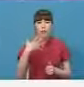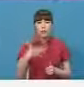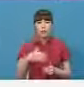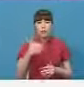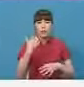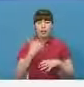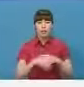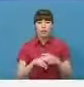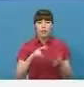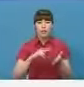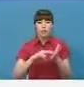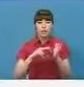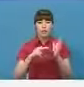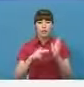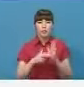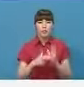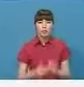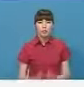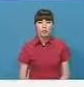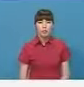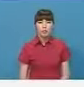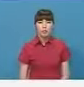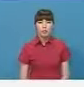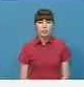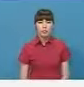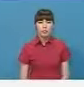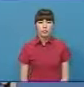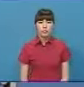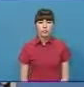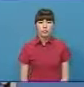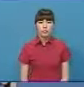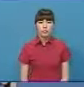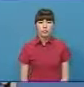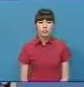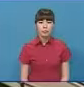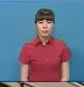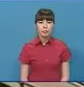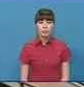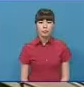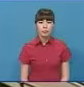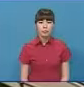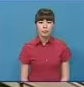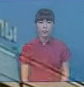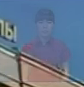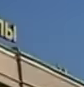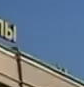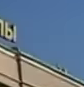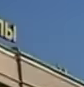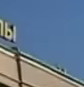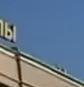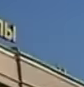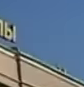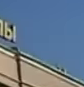жоспарланған. Ақмарал Көпжасарова, Ерлан Тұралиев, Жазира Бердиярқызы, оңтүстік ақпарат.